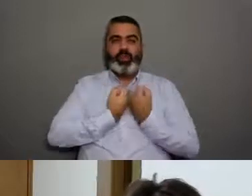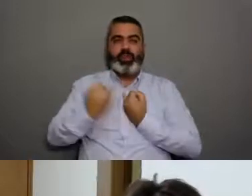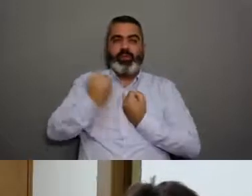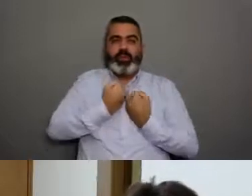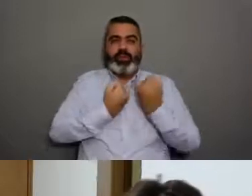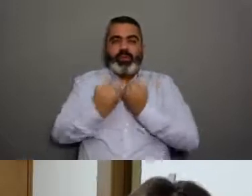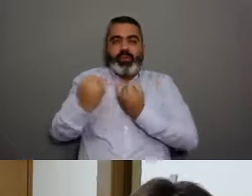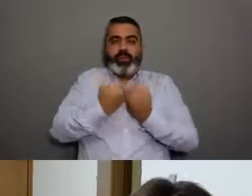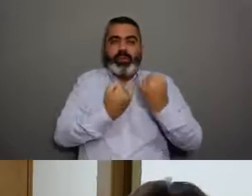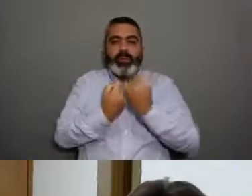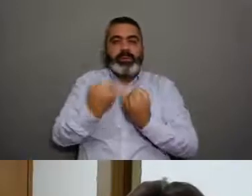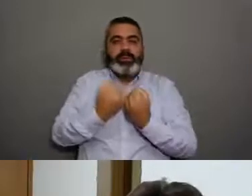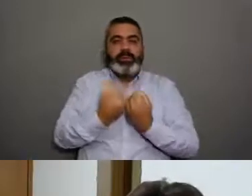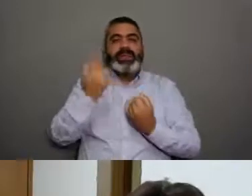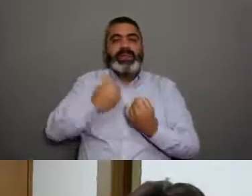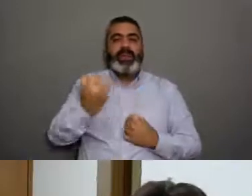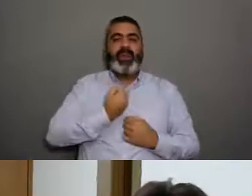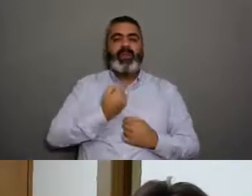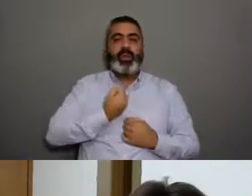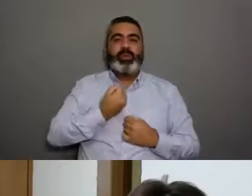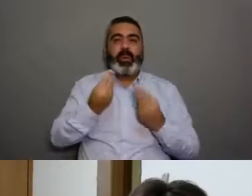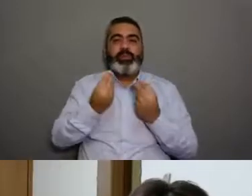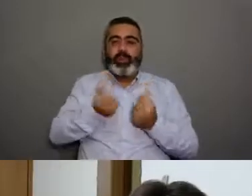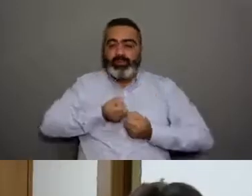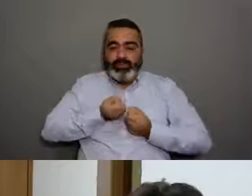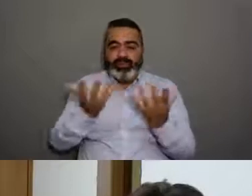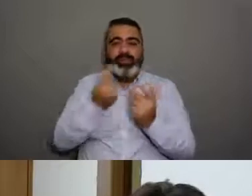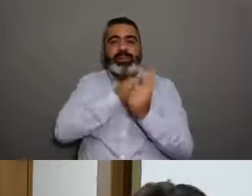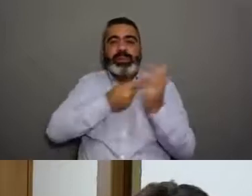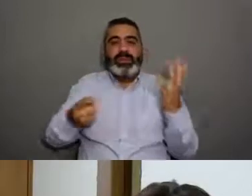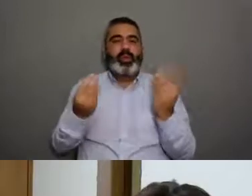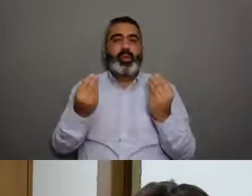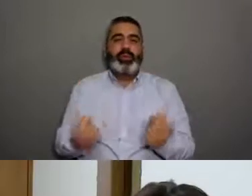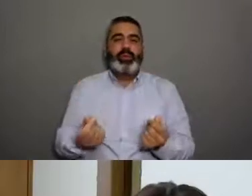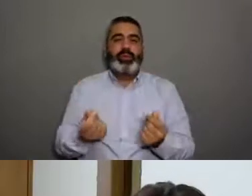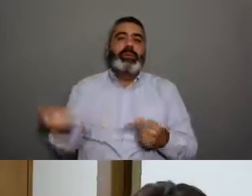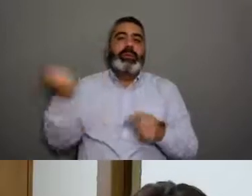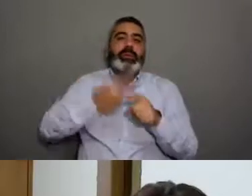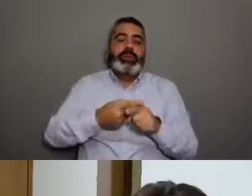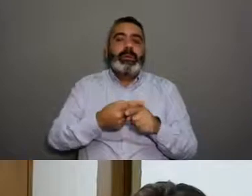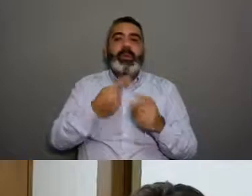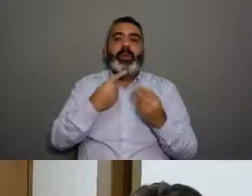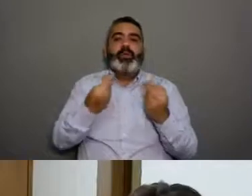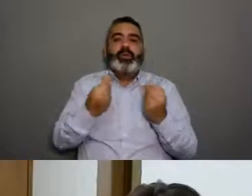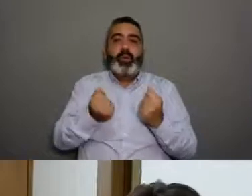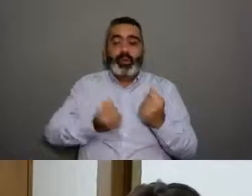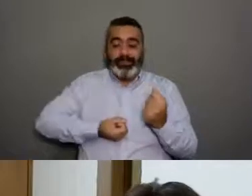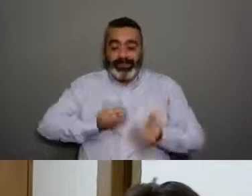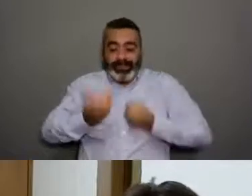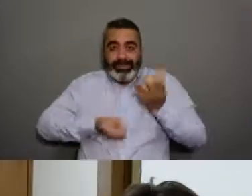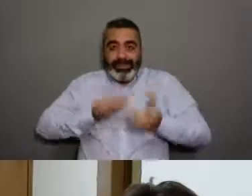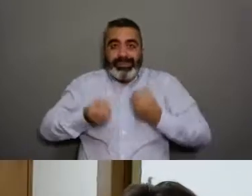πολλαπλές διαστάσεις της ταυτότητας και πώς όλες αυτές οι διαστάσεις διασταυρώνονται μεταξύ τους